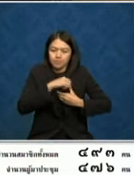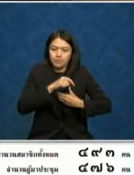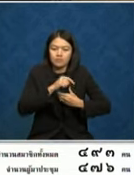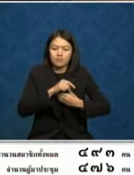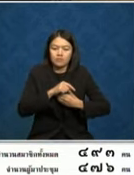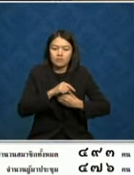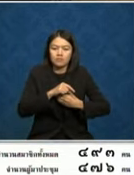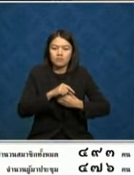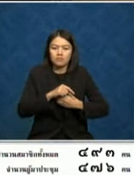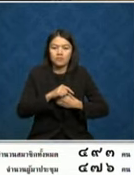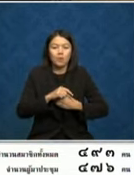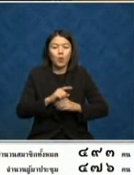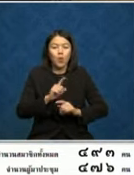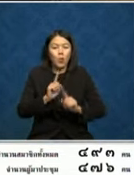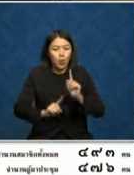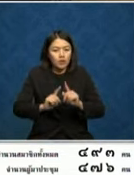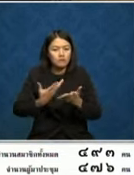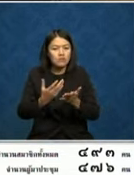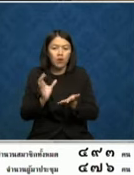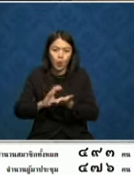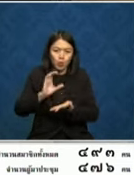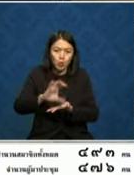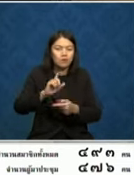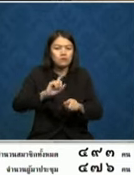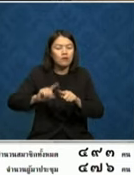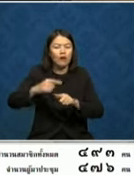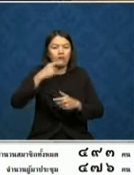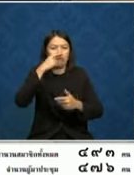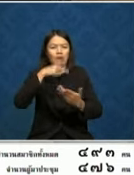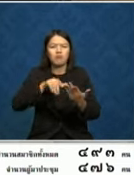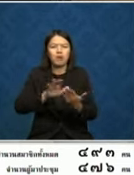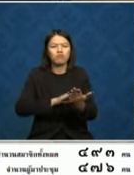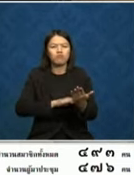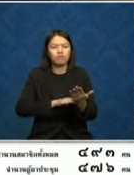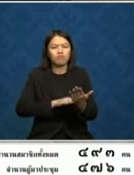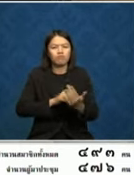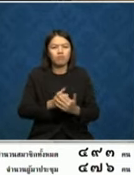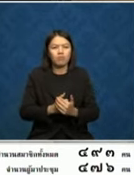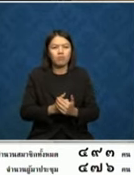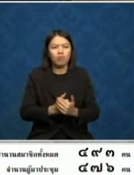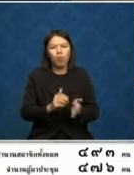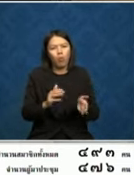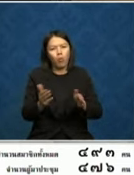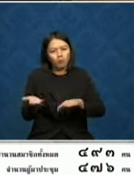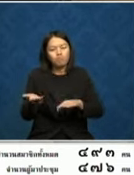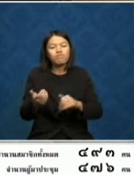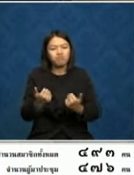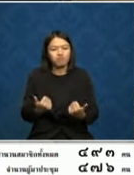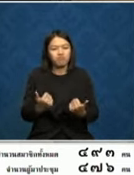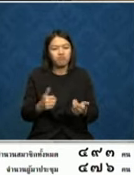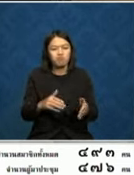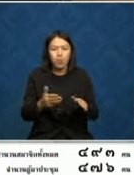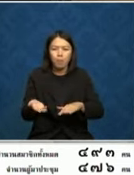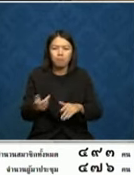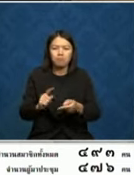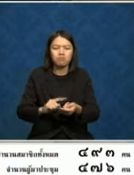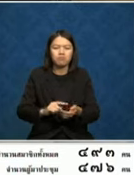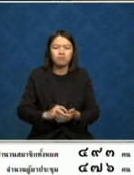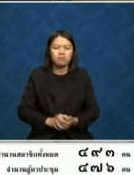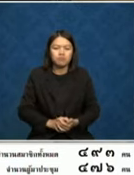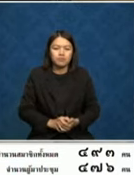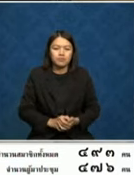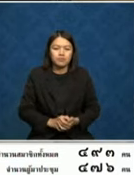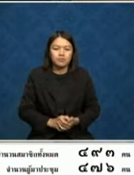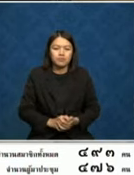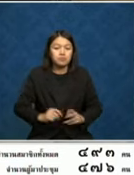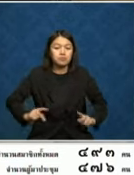าดทุนของประเทศไทยกราบเรียนท่านประธานว่าล้มเหลวนะครับกระทรวงการคลังมีกร